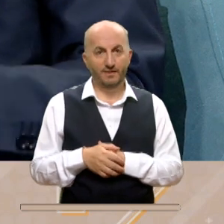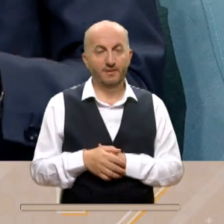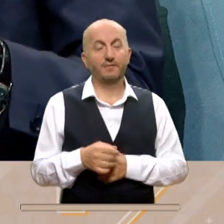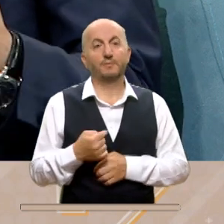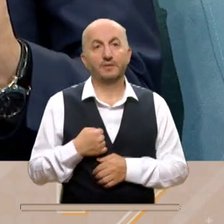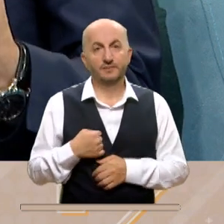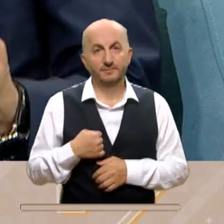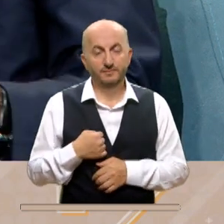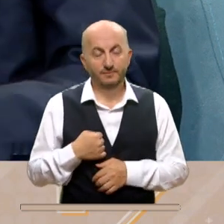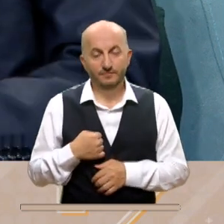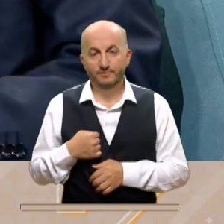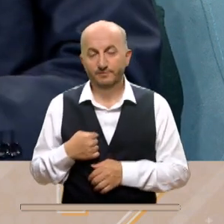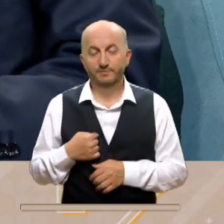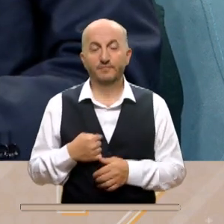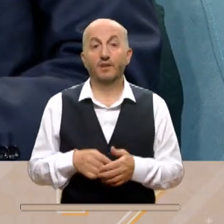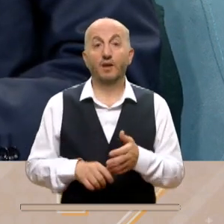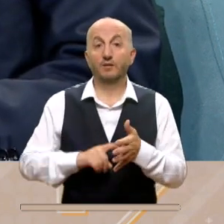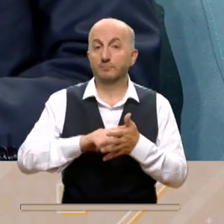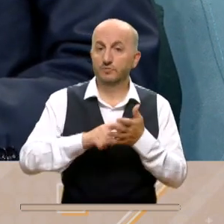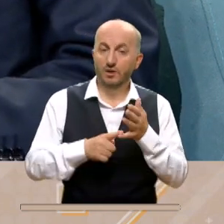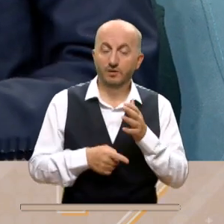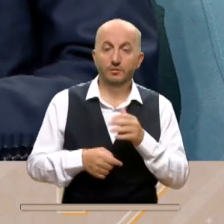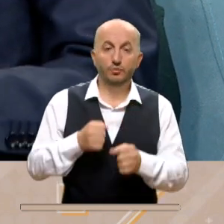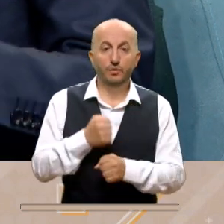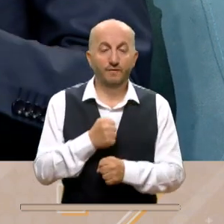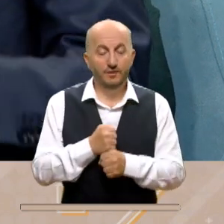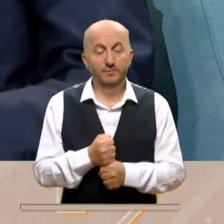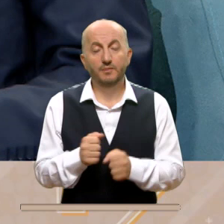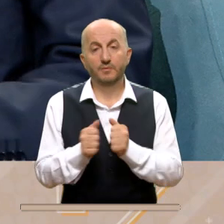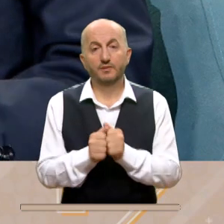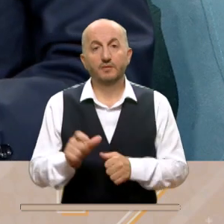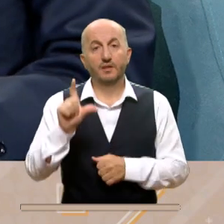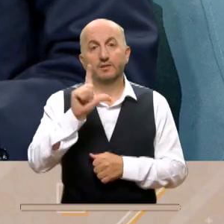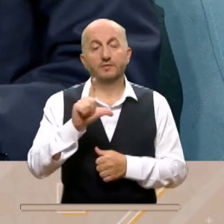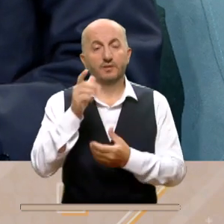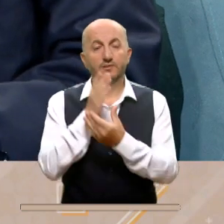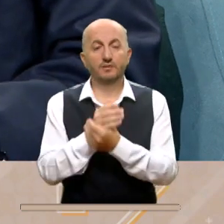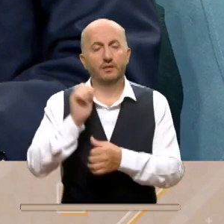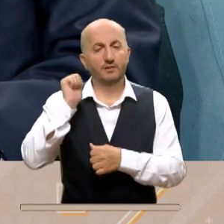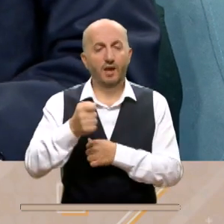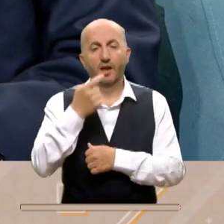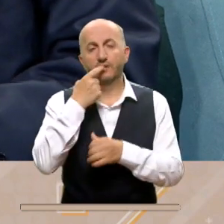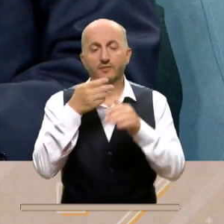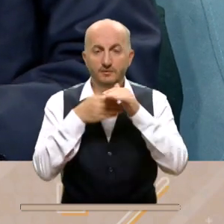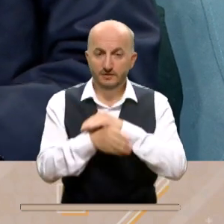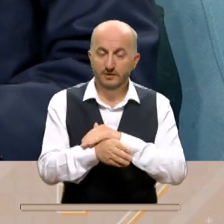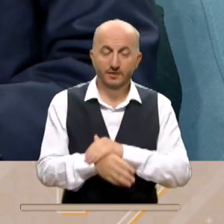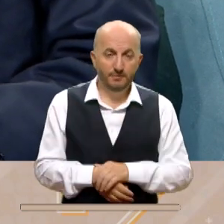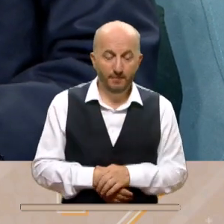ben idari görevlerimle birlikte lisans derslerine de muhakkak girerim her yıl. Bir lisans ile tercih